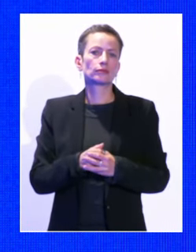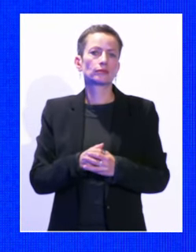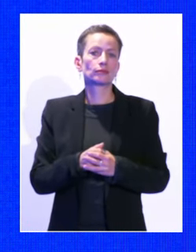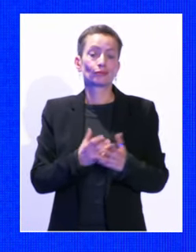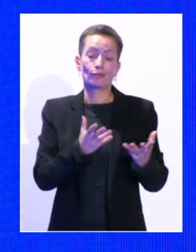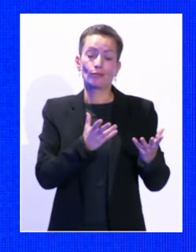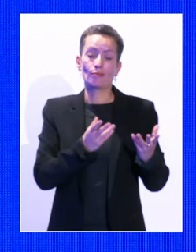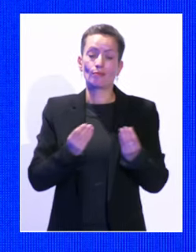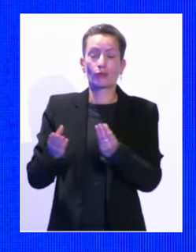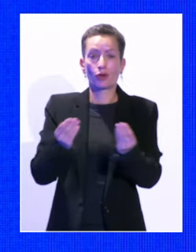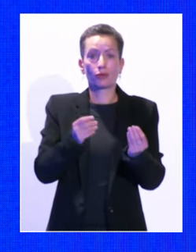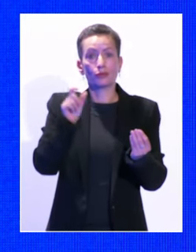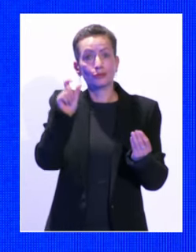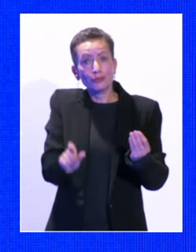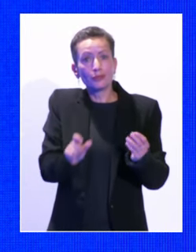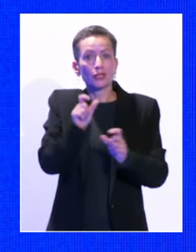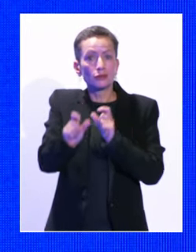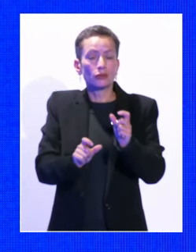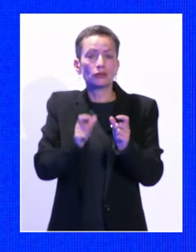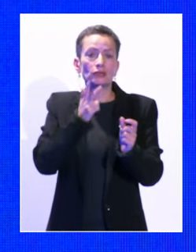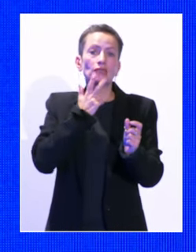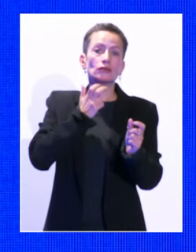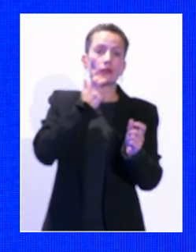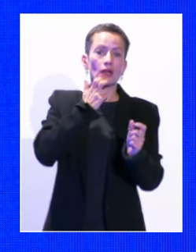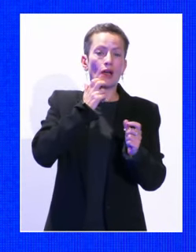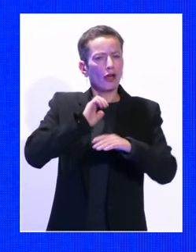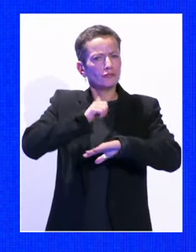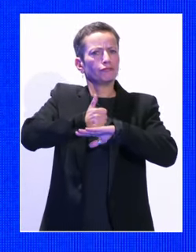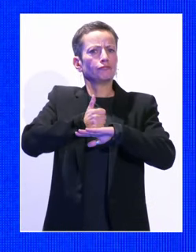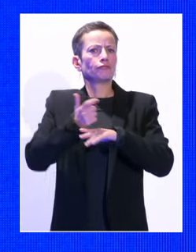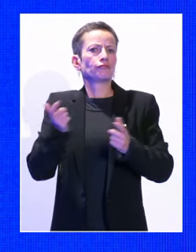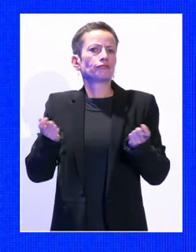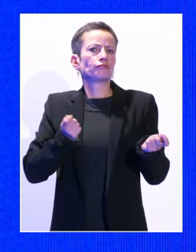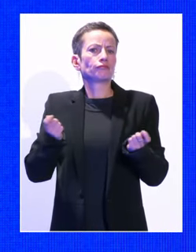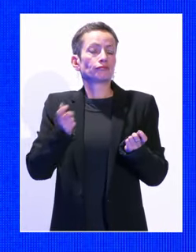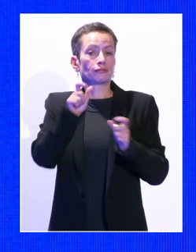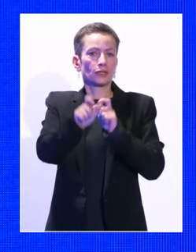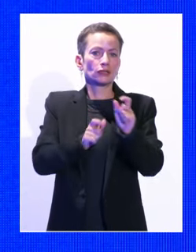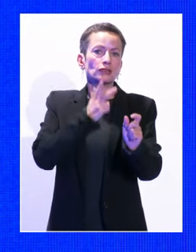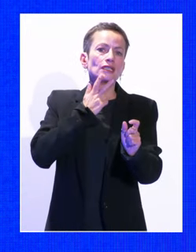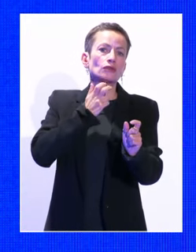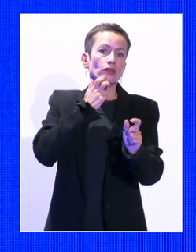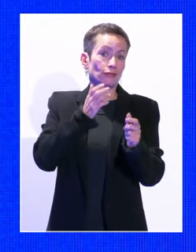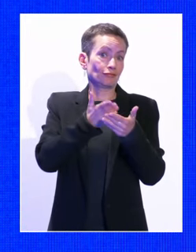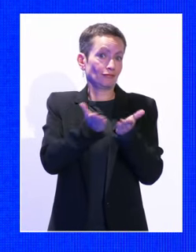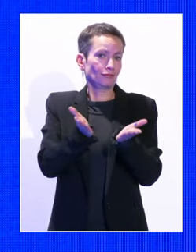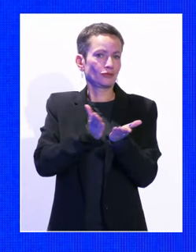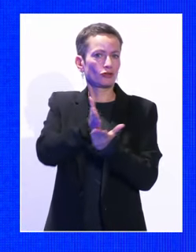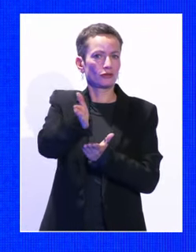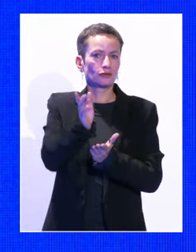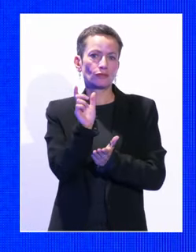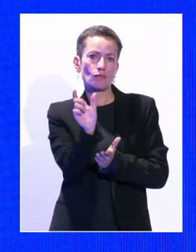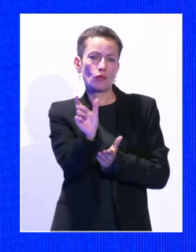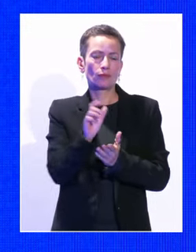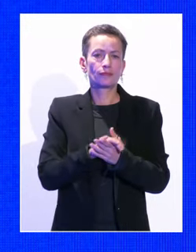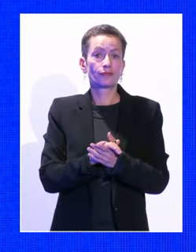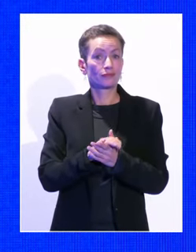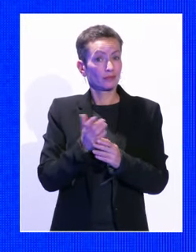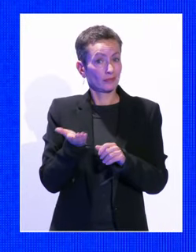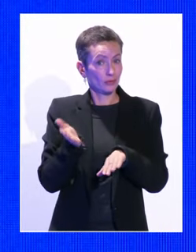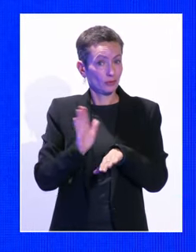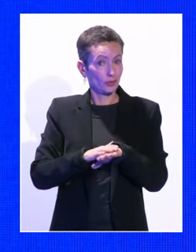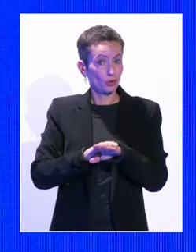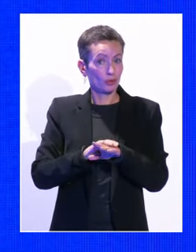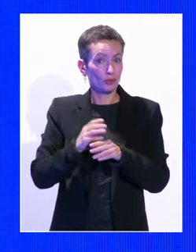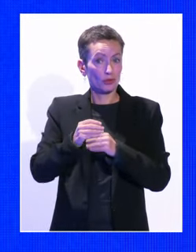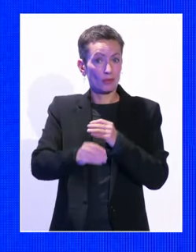Peuple des citoyens et souveraineté des citoyens. Or, il se trouve que s'amenuisent chaque jour dans